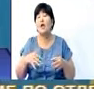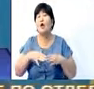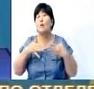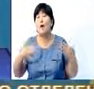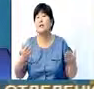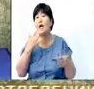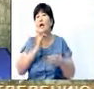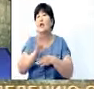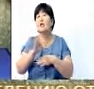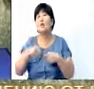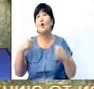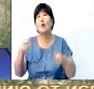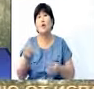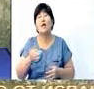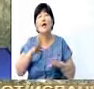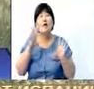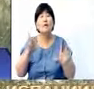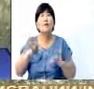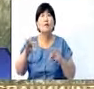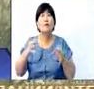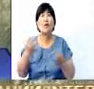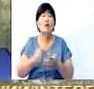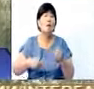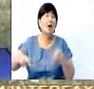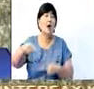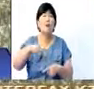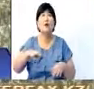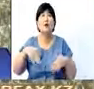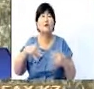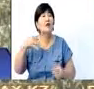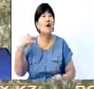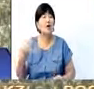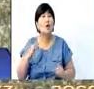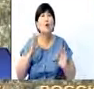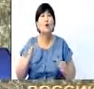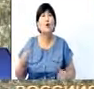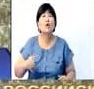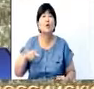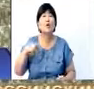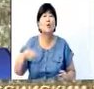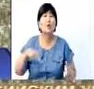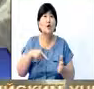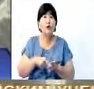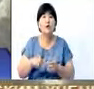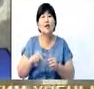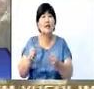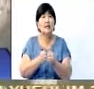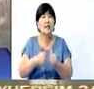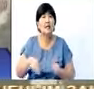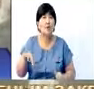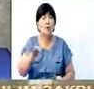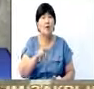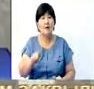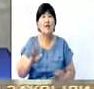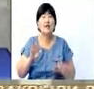максимально на экспорт уходила. Беспрецедентный проект набирает обороты. Выражает заинтересованность не только жителей других районов, но и соседней области.